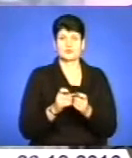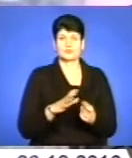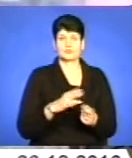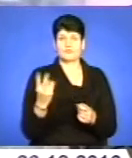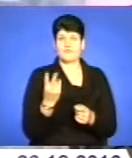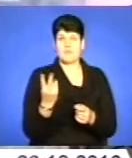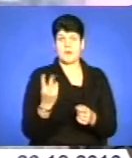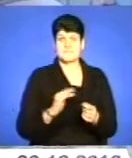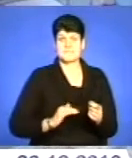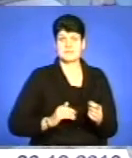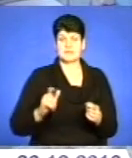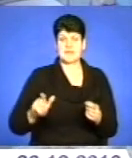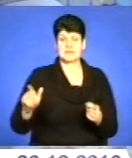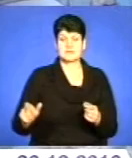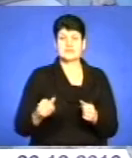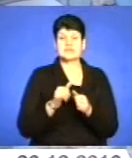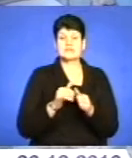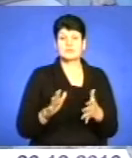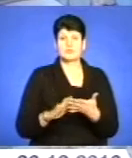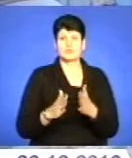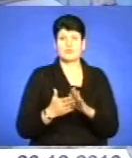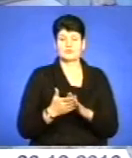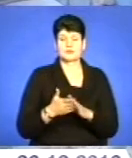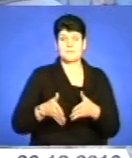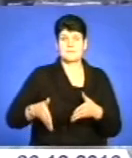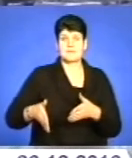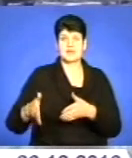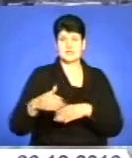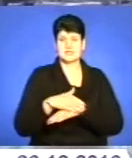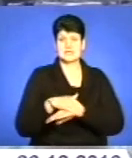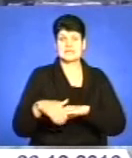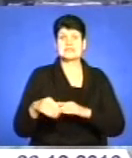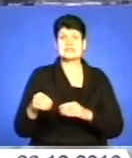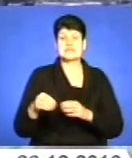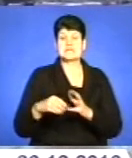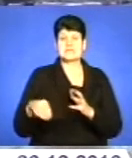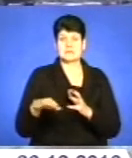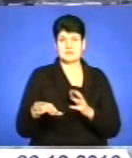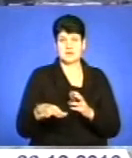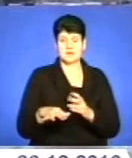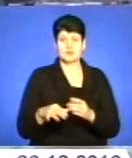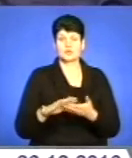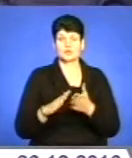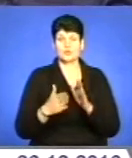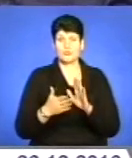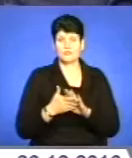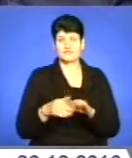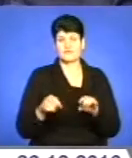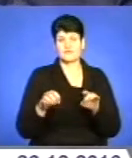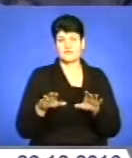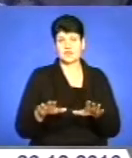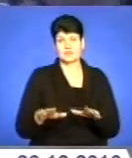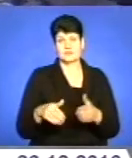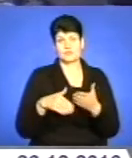двома підприємцями. Бізнесмени не змогли дійти згоди щодо меж земельних ділянок. Владнати непорозуміння один з учасників конфлікту вирішив за